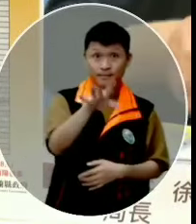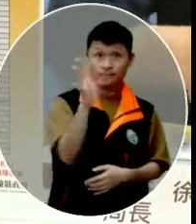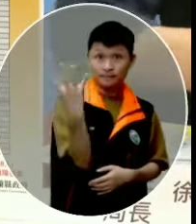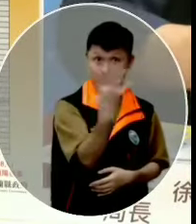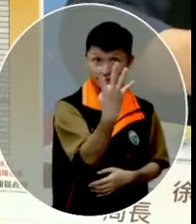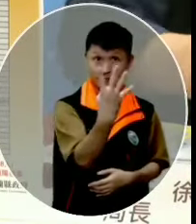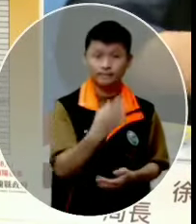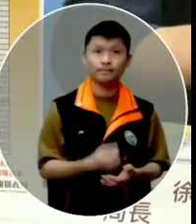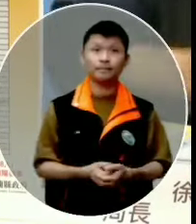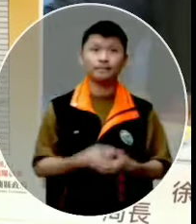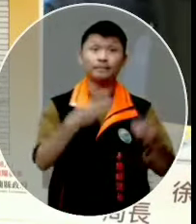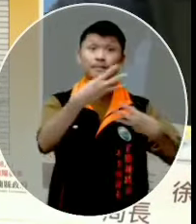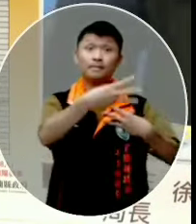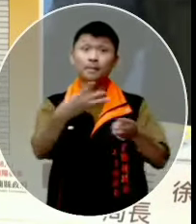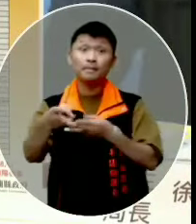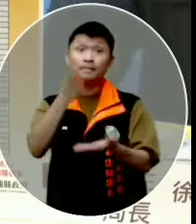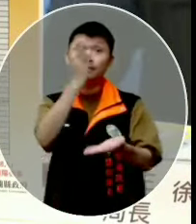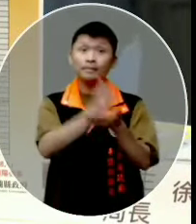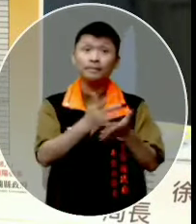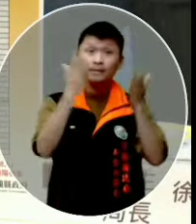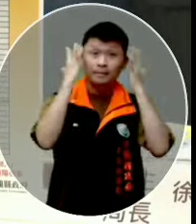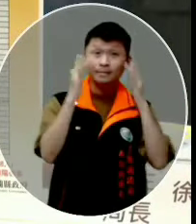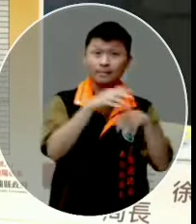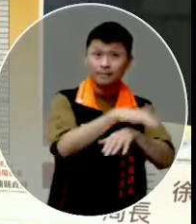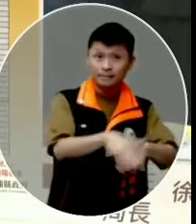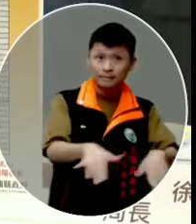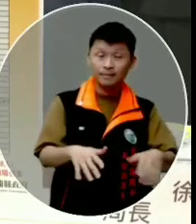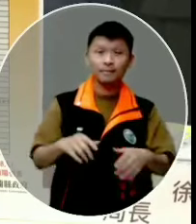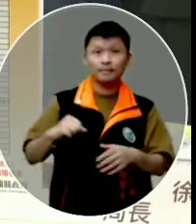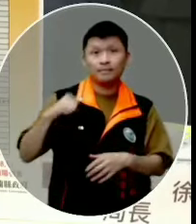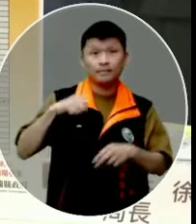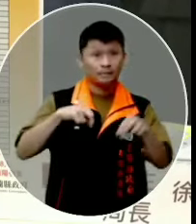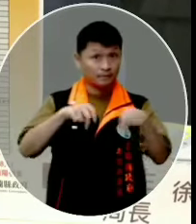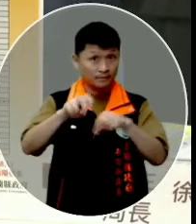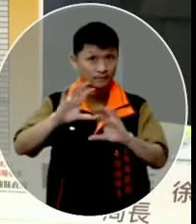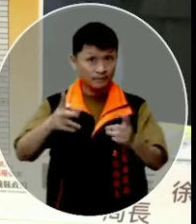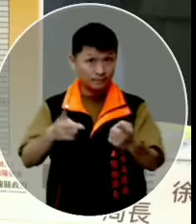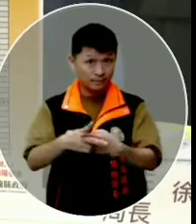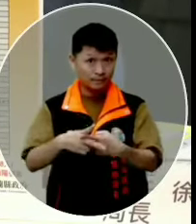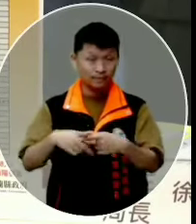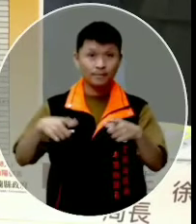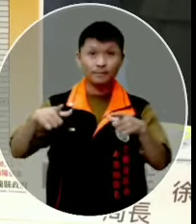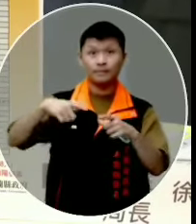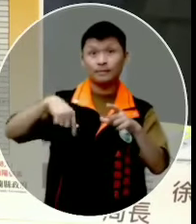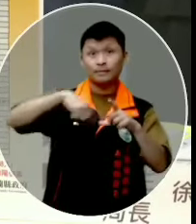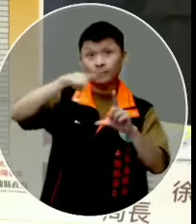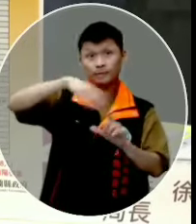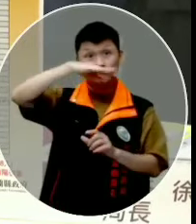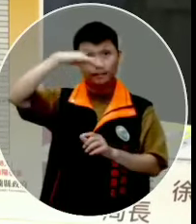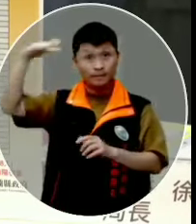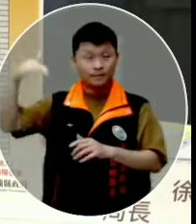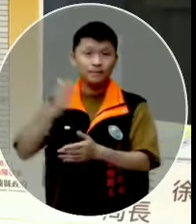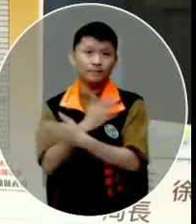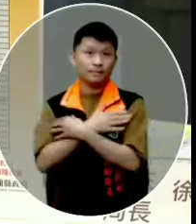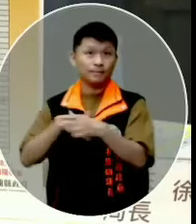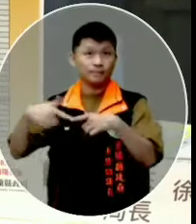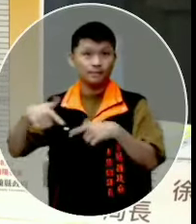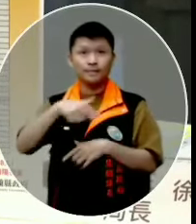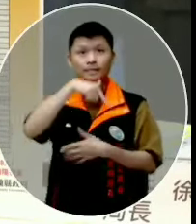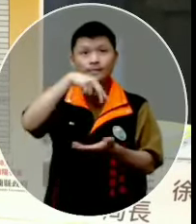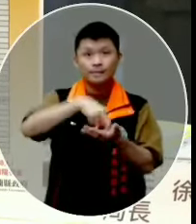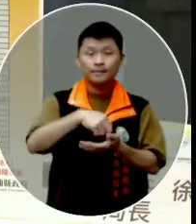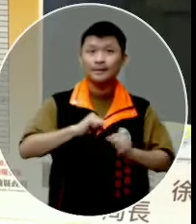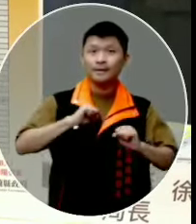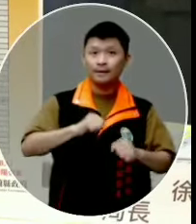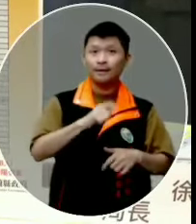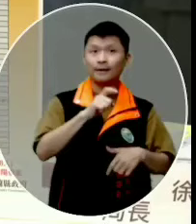分这个班级停课有南安国小、立行国小、圆山乡立幼儿园、私立康乃